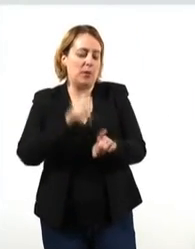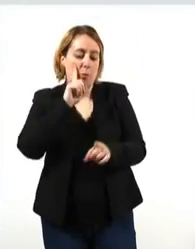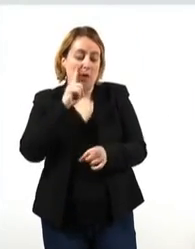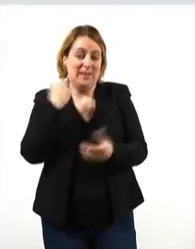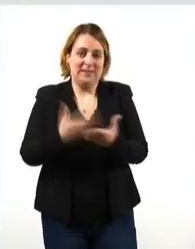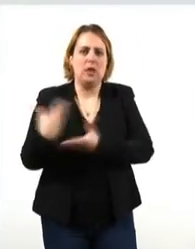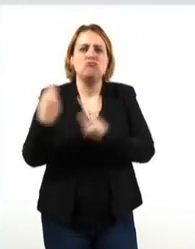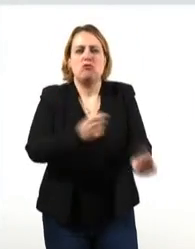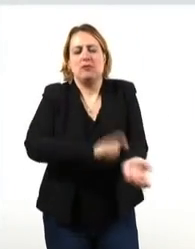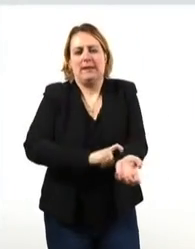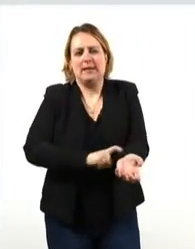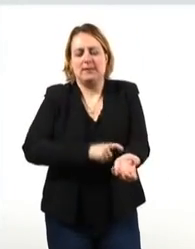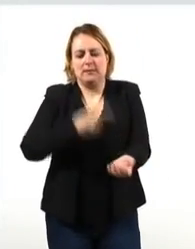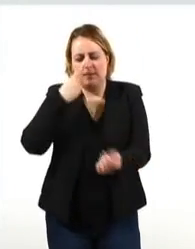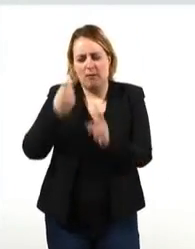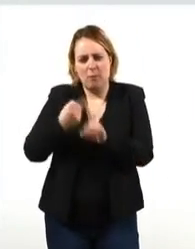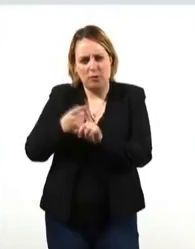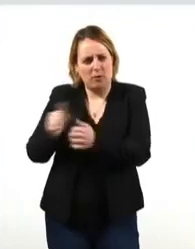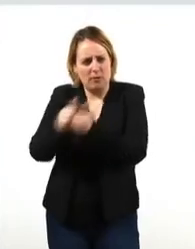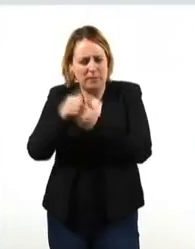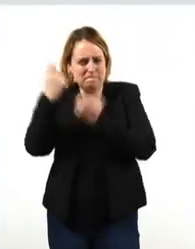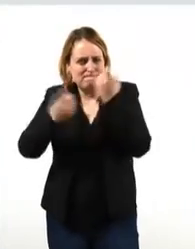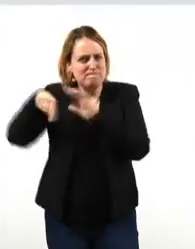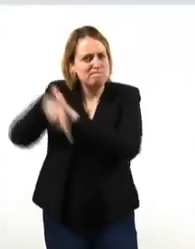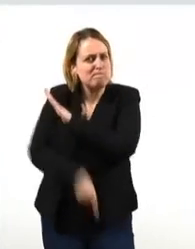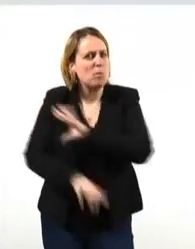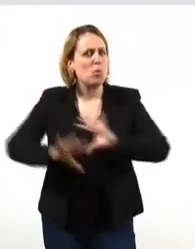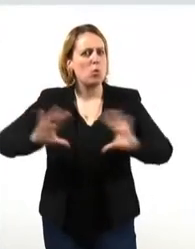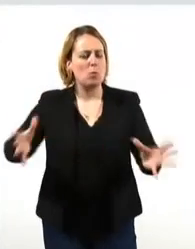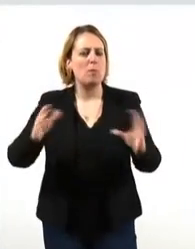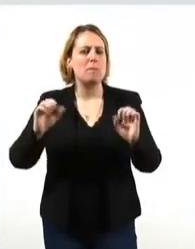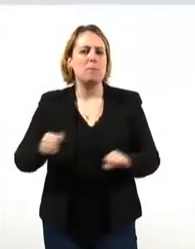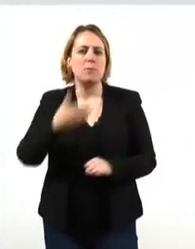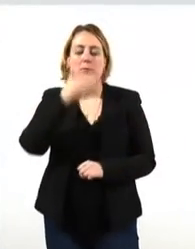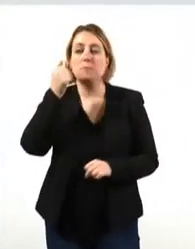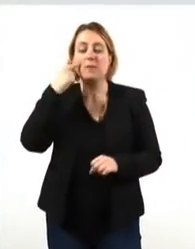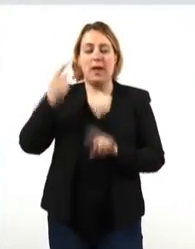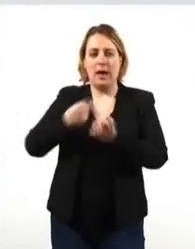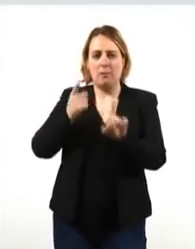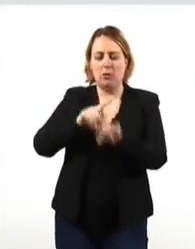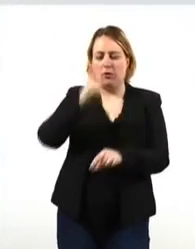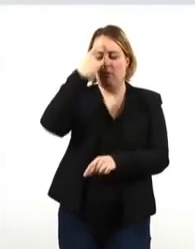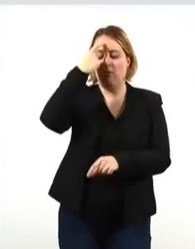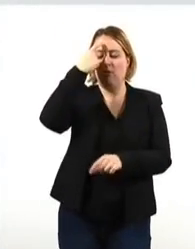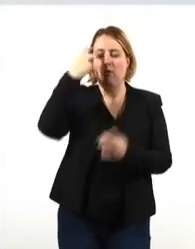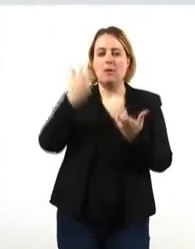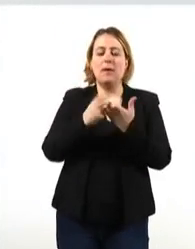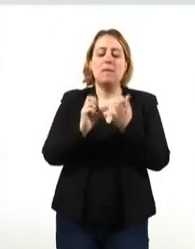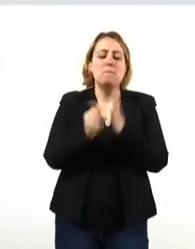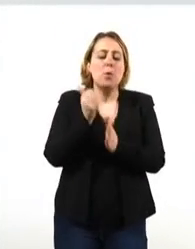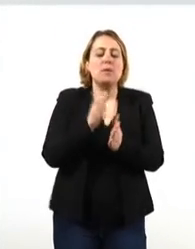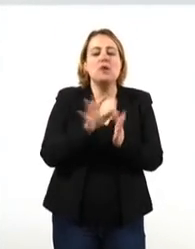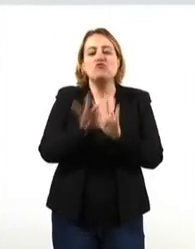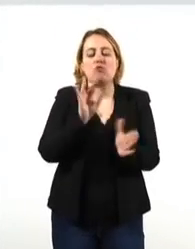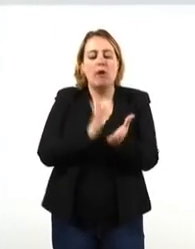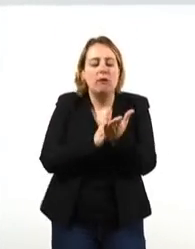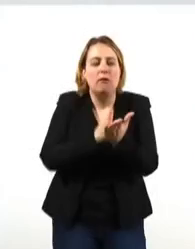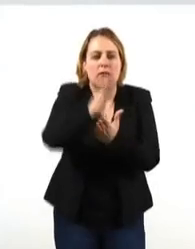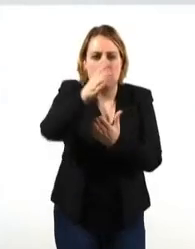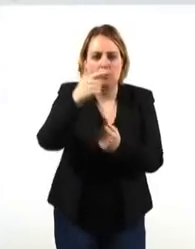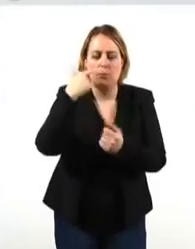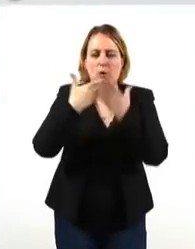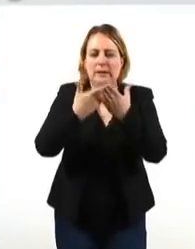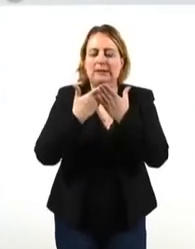que c'est important d'avoir en tête qu'on ne joue pas sa vie dans sa première orientation. Et que